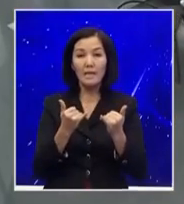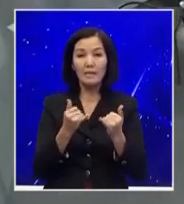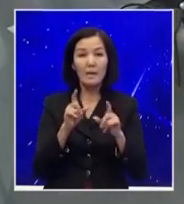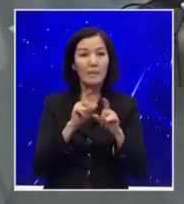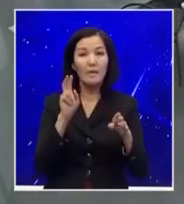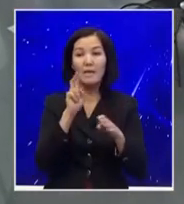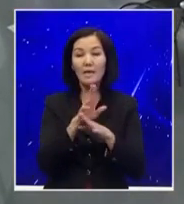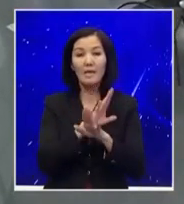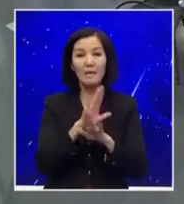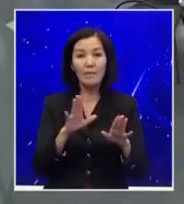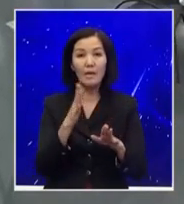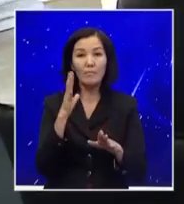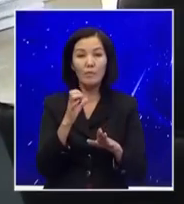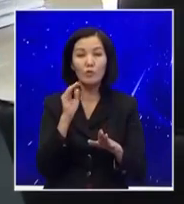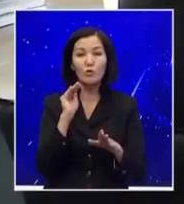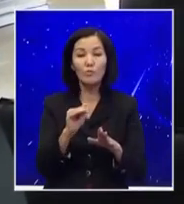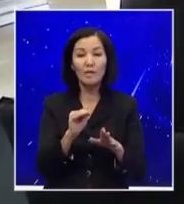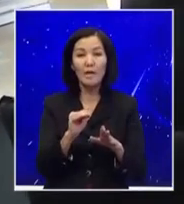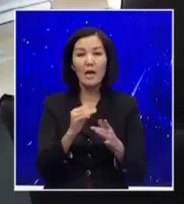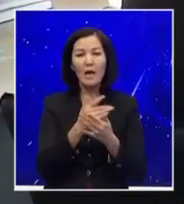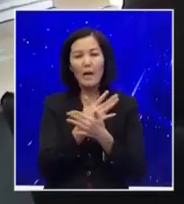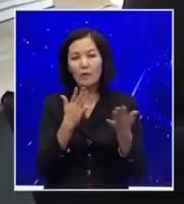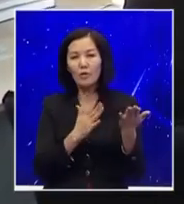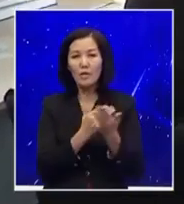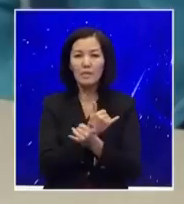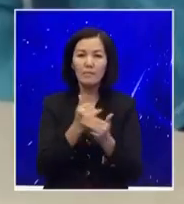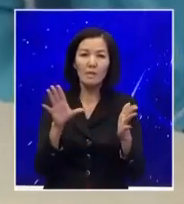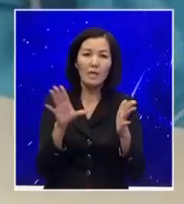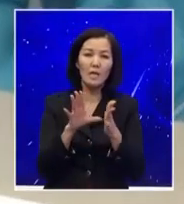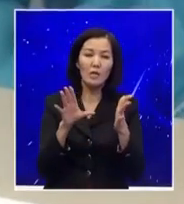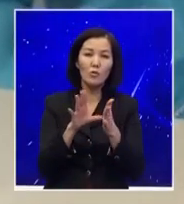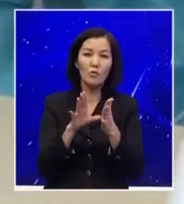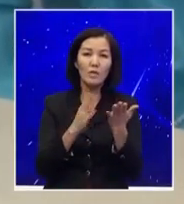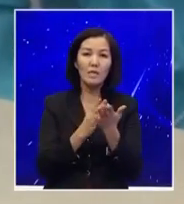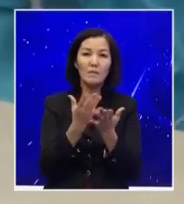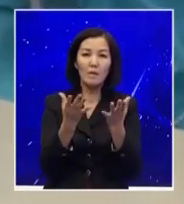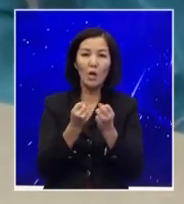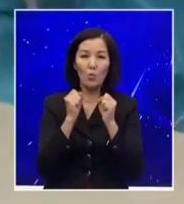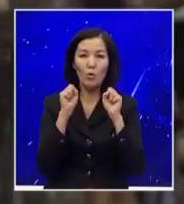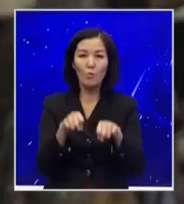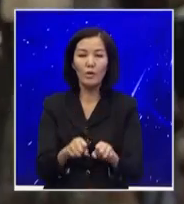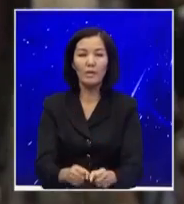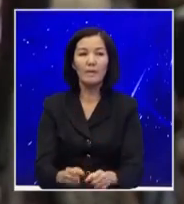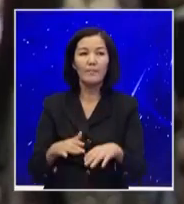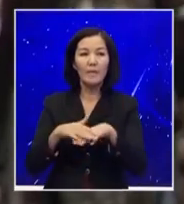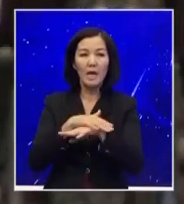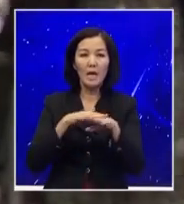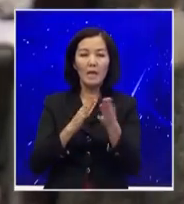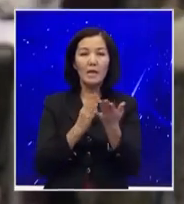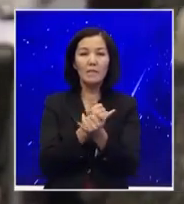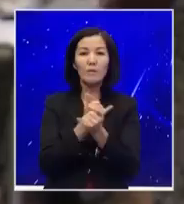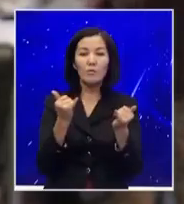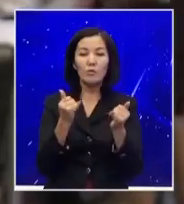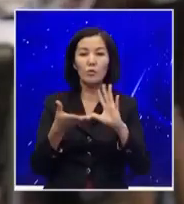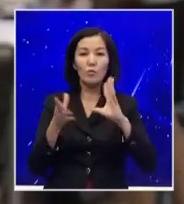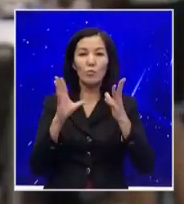келмей-ақ 500-ге жуық қажетті анықтама мен құжатқа электронды түрде қол жеткізуге болады. Халыққа қызмет көрсету бойынша